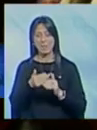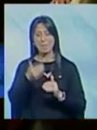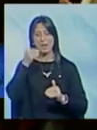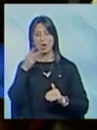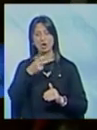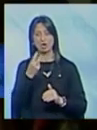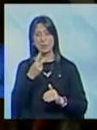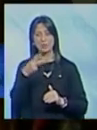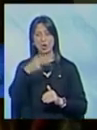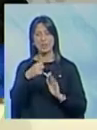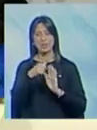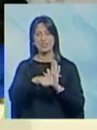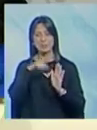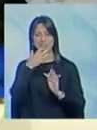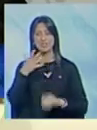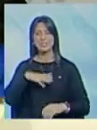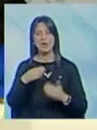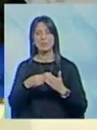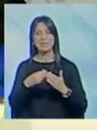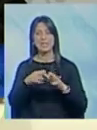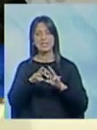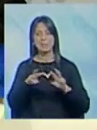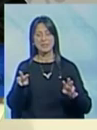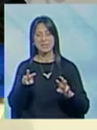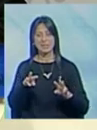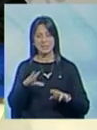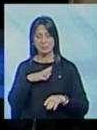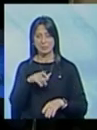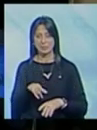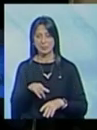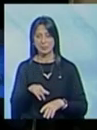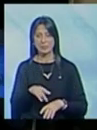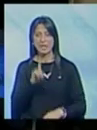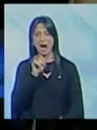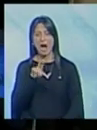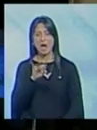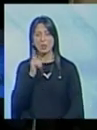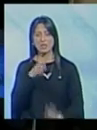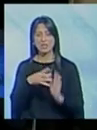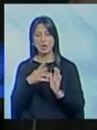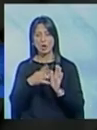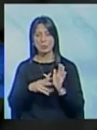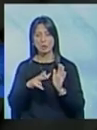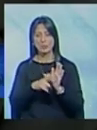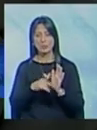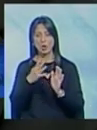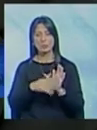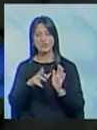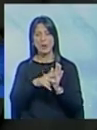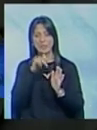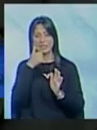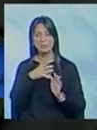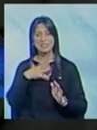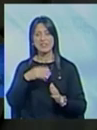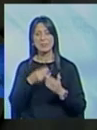კი 2012-2016 წლებში საქართველოს ფინანსთა მინისტრის პოსტს იკავებდა. ნოდარ ხადური 1997-98 წლებში